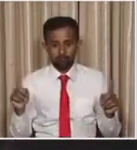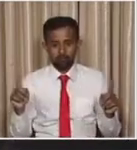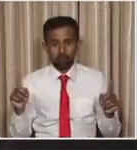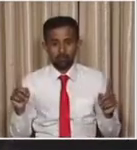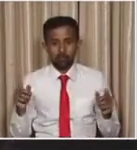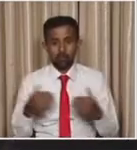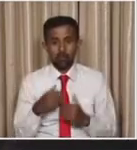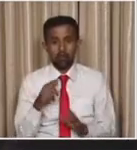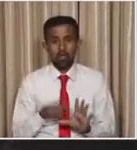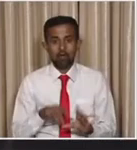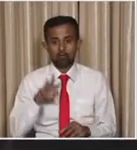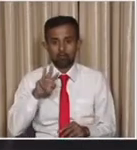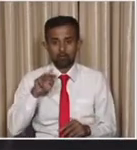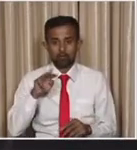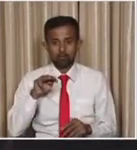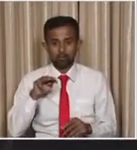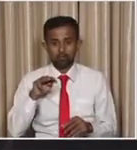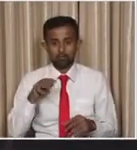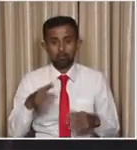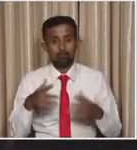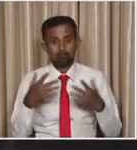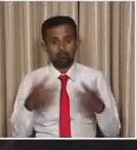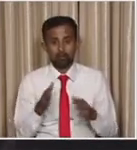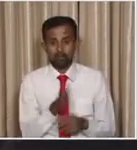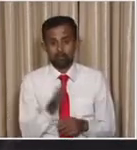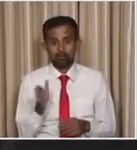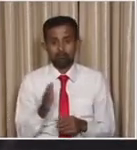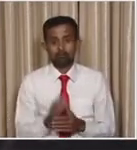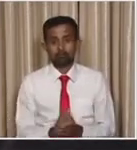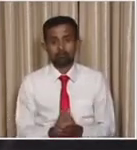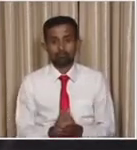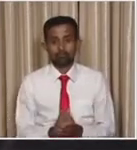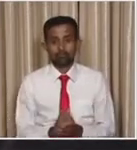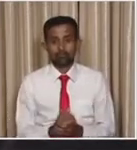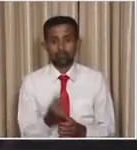30 අවුරුදු මහා යුද්ධයකට පැටලලා ඉන්න අතර